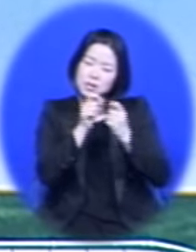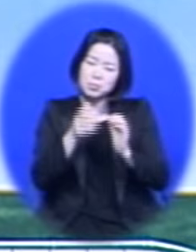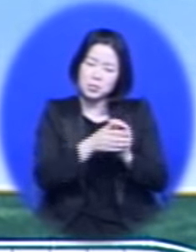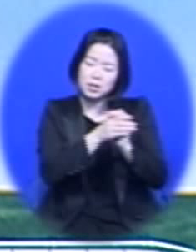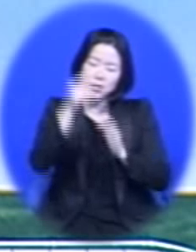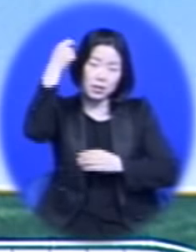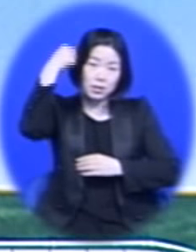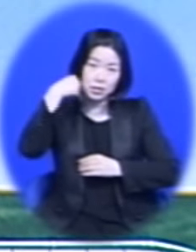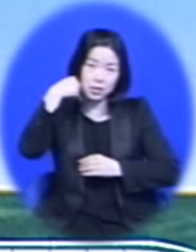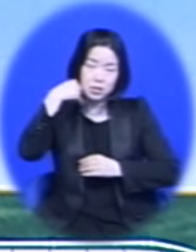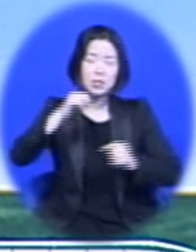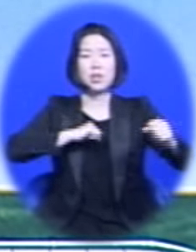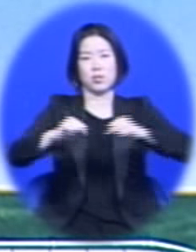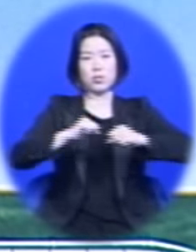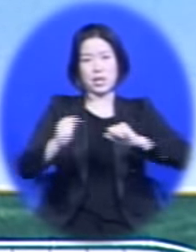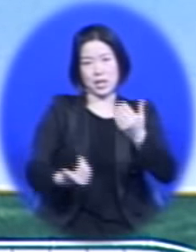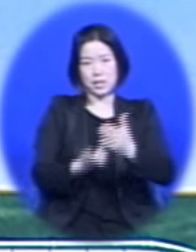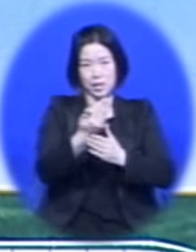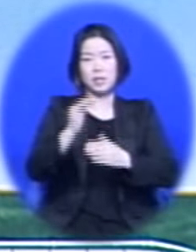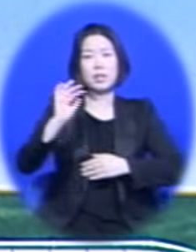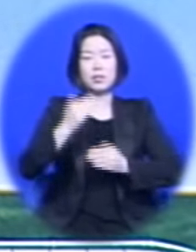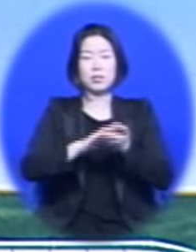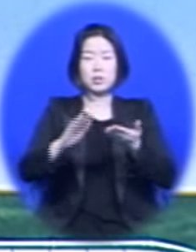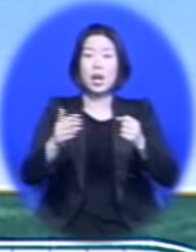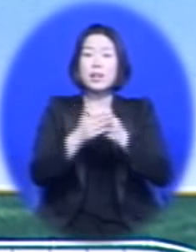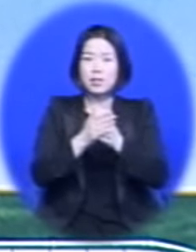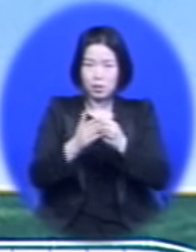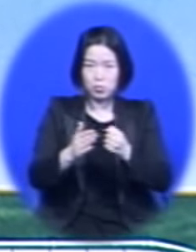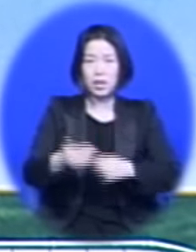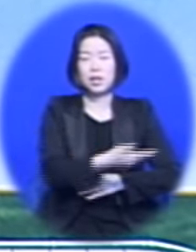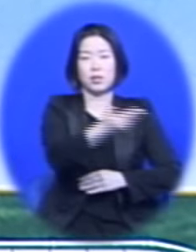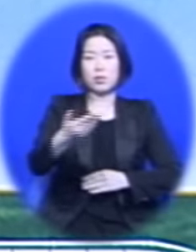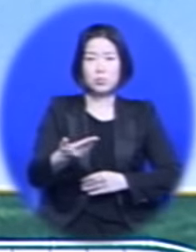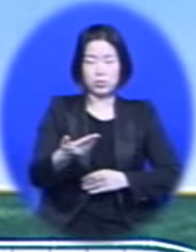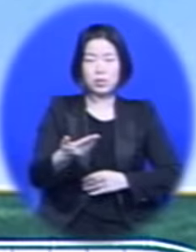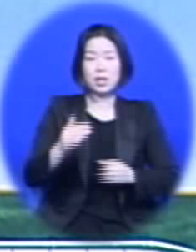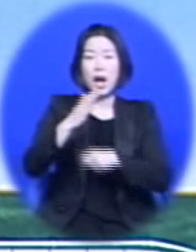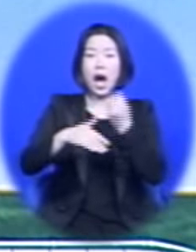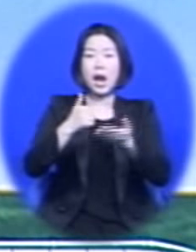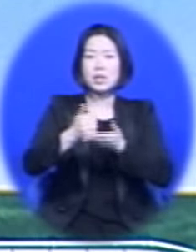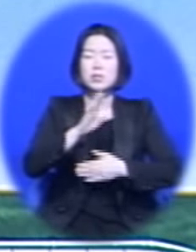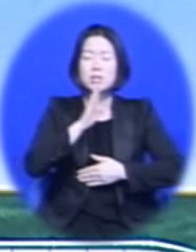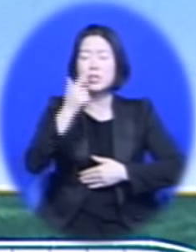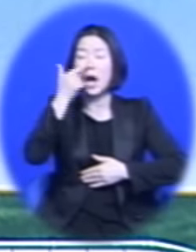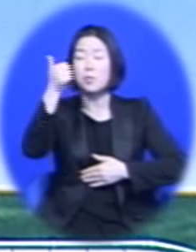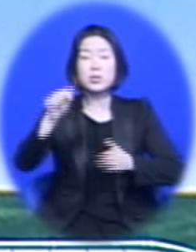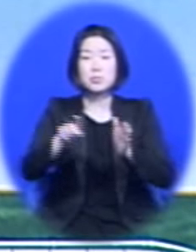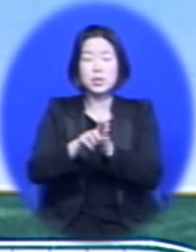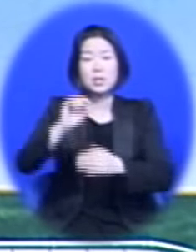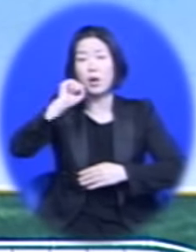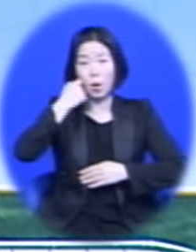여겨지는 역사가 일어나게 됩니다. 그러므로 여러분이 하나님이 정말 아버지라고 믿어지지 않으시는